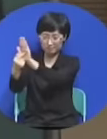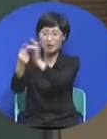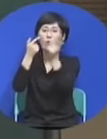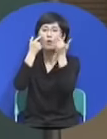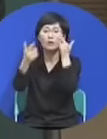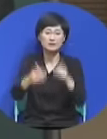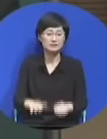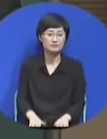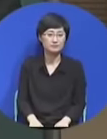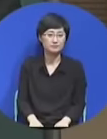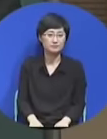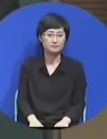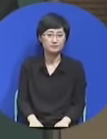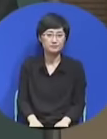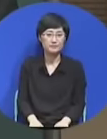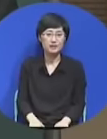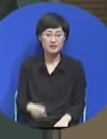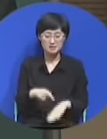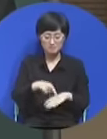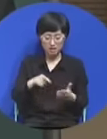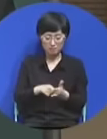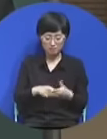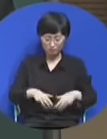당당하여서 여러분 그때부터 응답 문 열립니다.